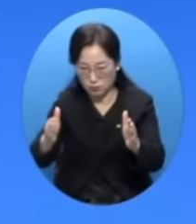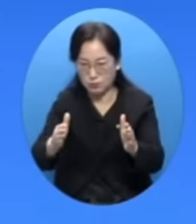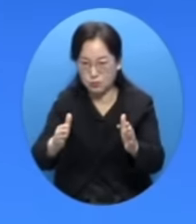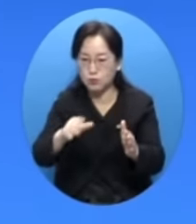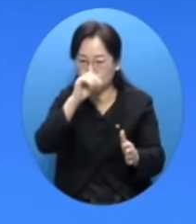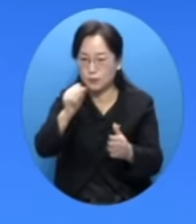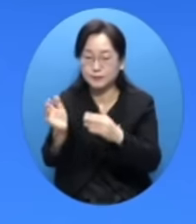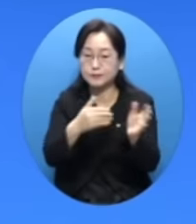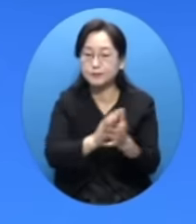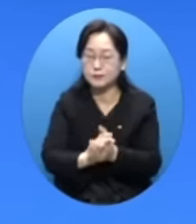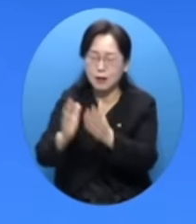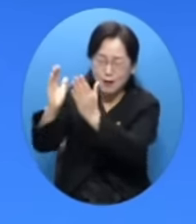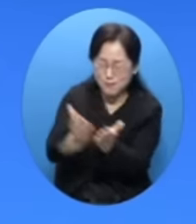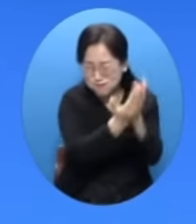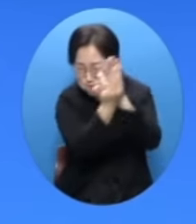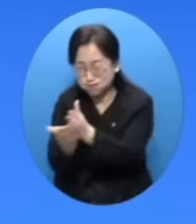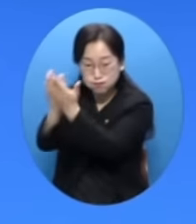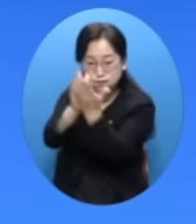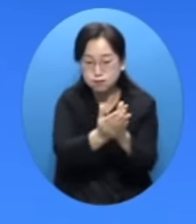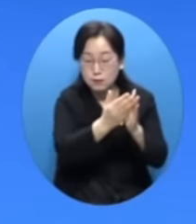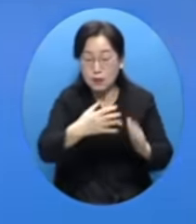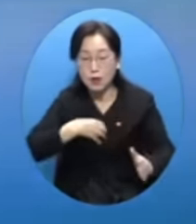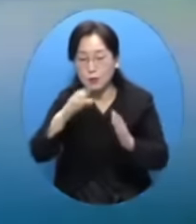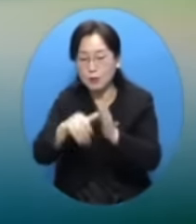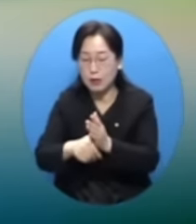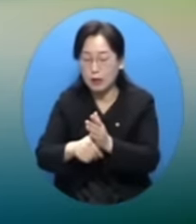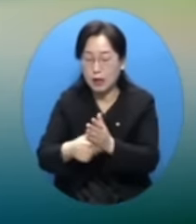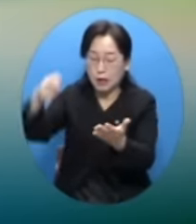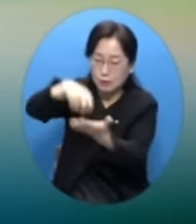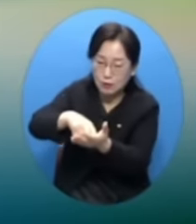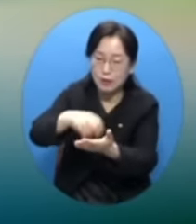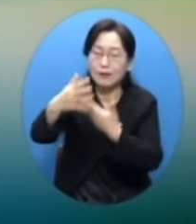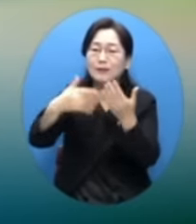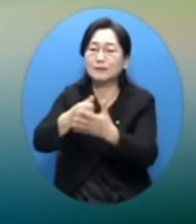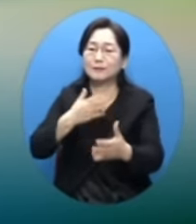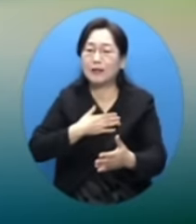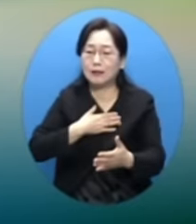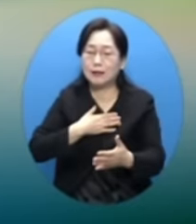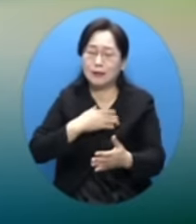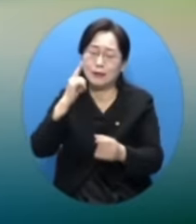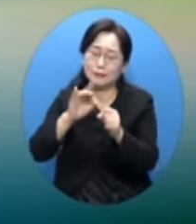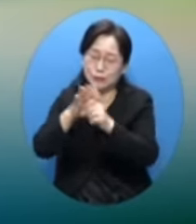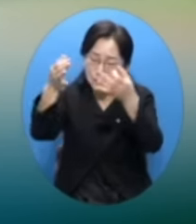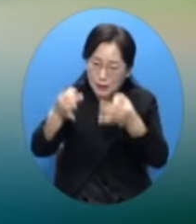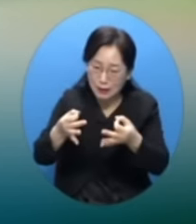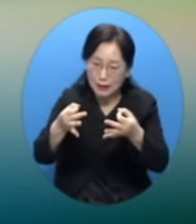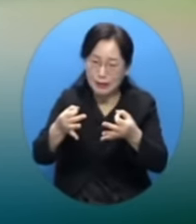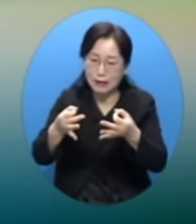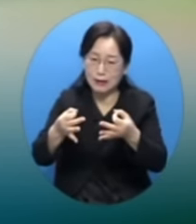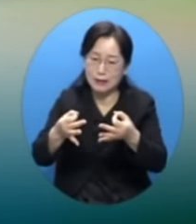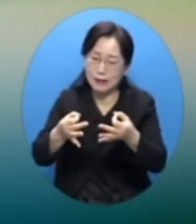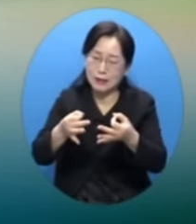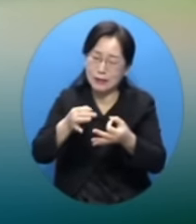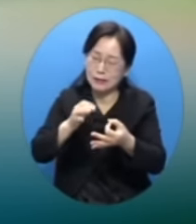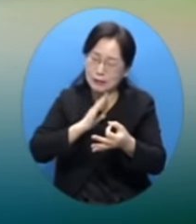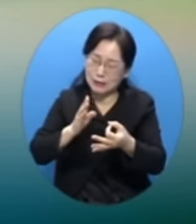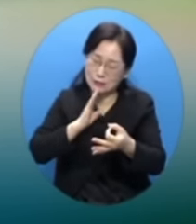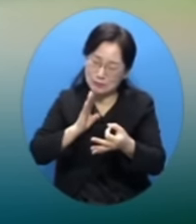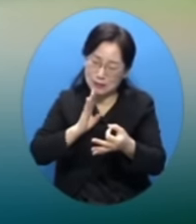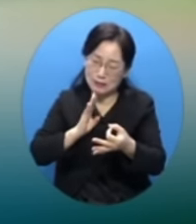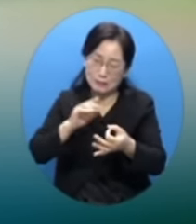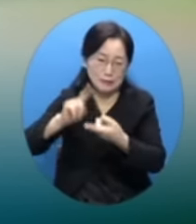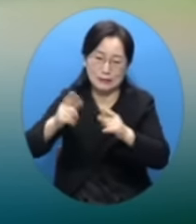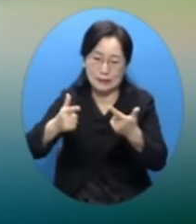속에서 하나님 앞에 엎드려 기도합니다. 하나님, 저는 당신의 자비를 받을 만한 가치가 없는 놈이지만 이렇게 간과하오니